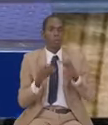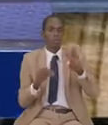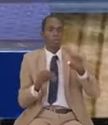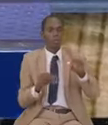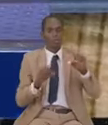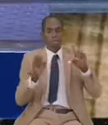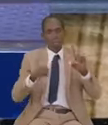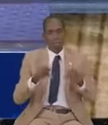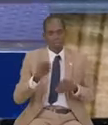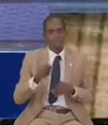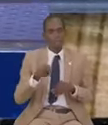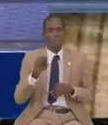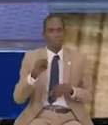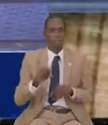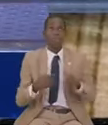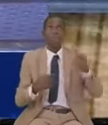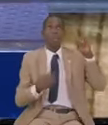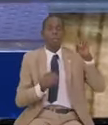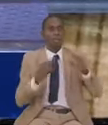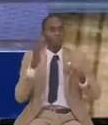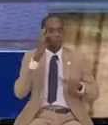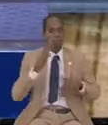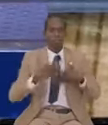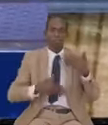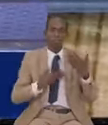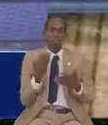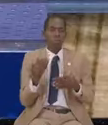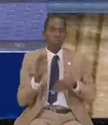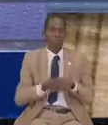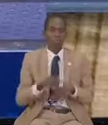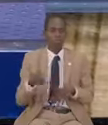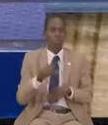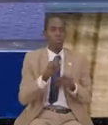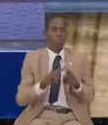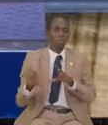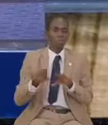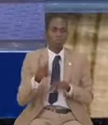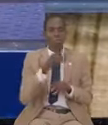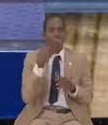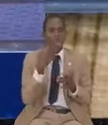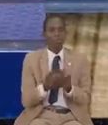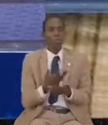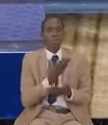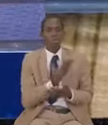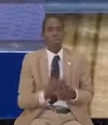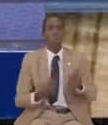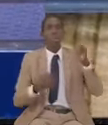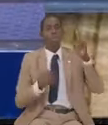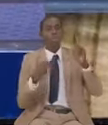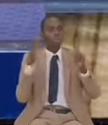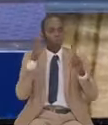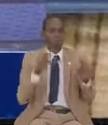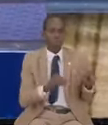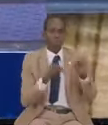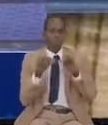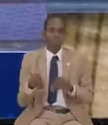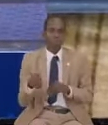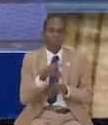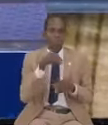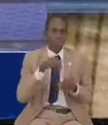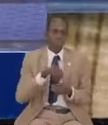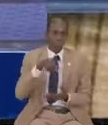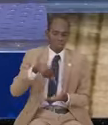je prendrai plaisir à le faire je viens et de les et je les planterai véritablement